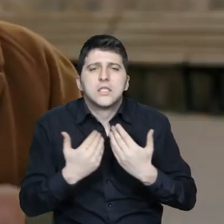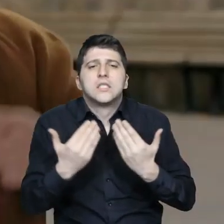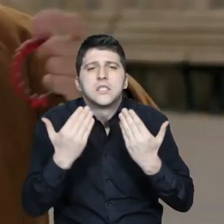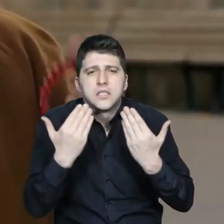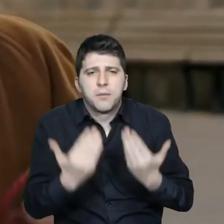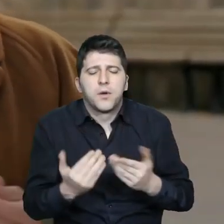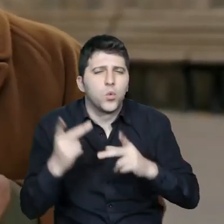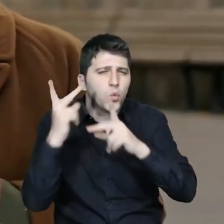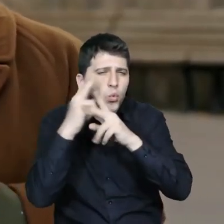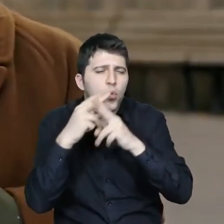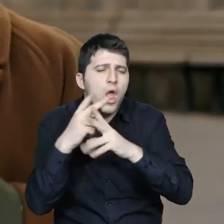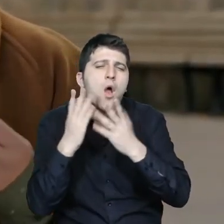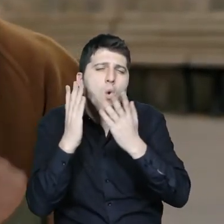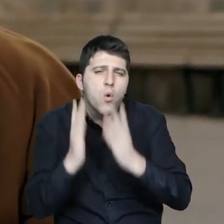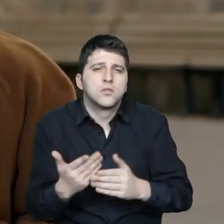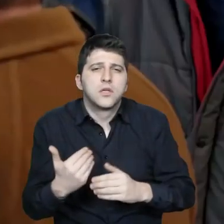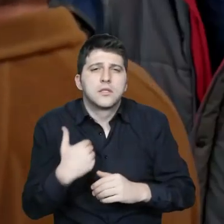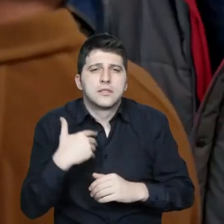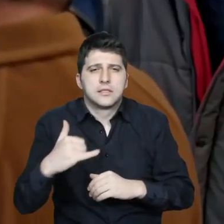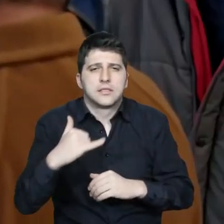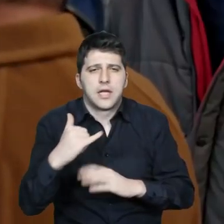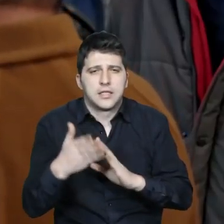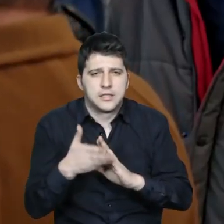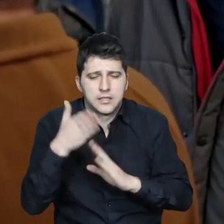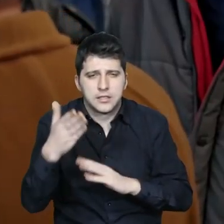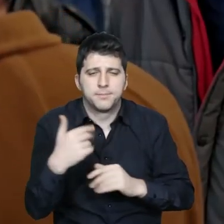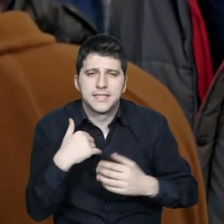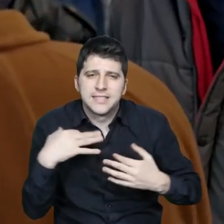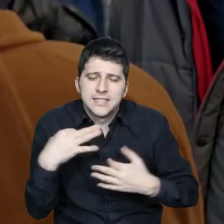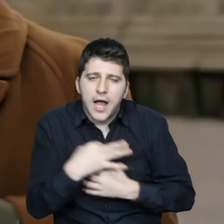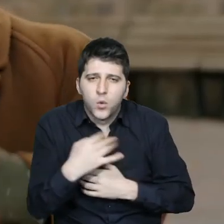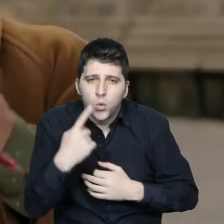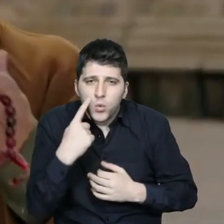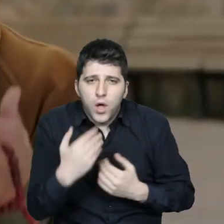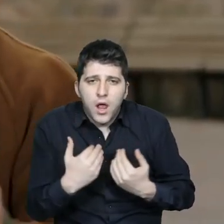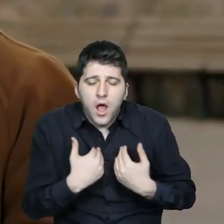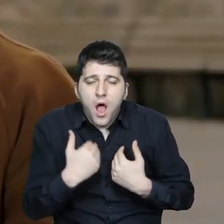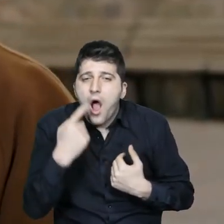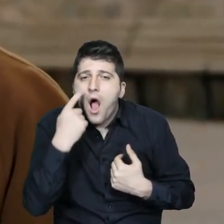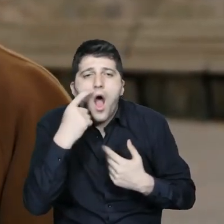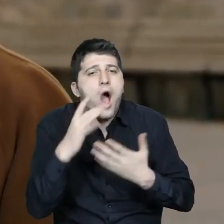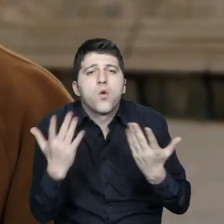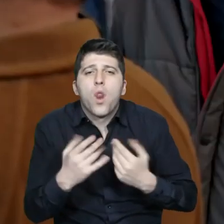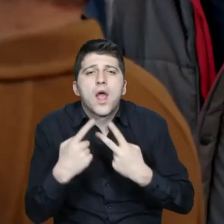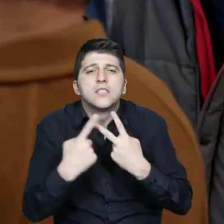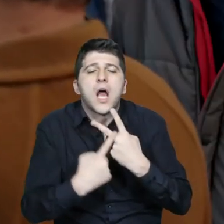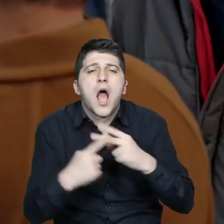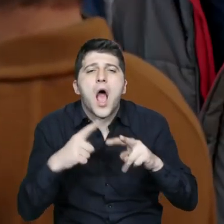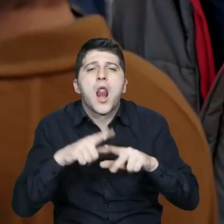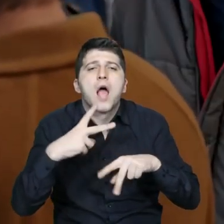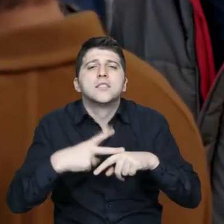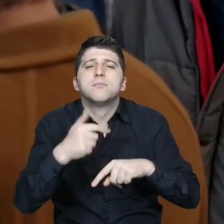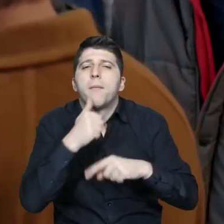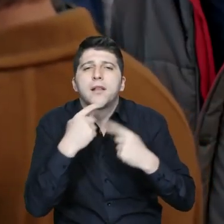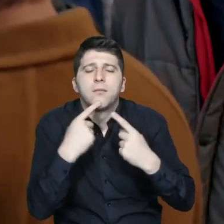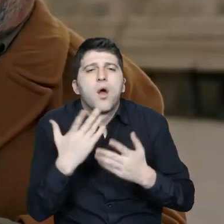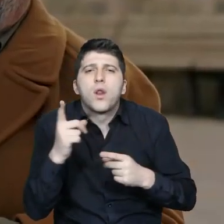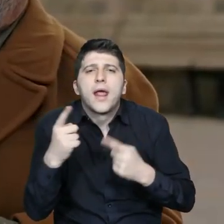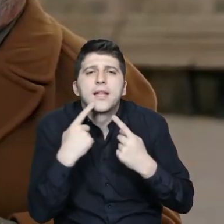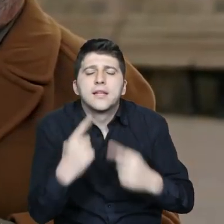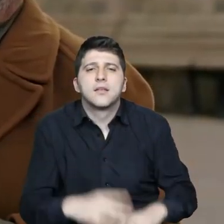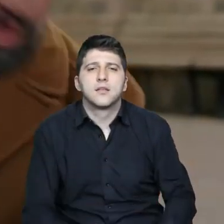Tabii rüyada da olsa yanına yanaştım. Saygı çerçevesinde hayrola Yalaz Baba dedim. O ne